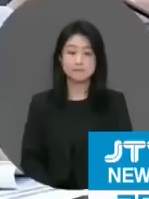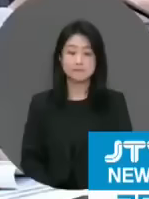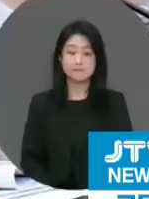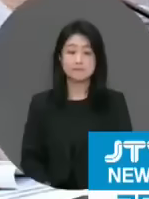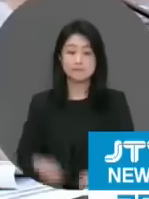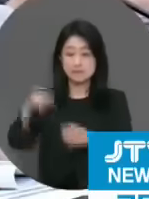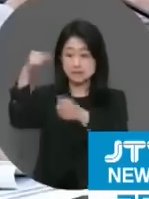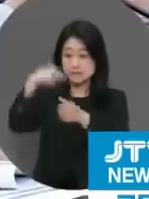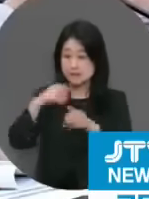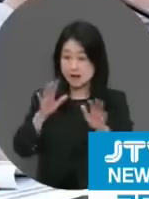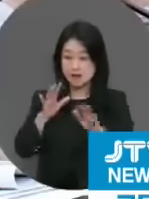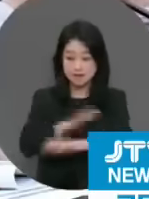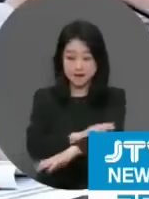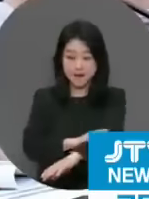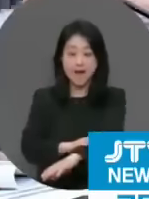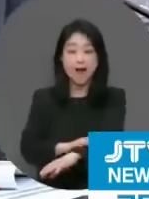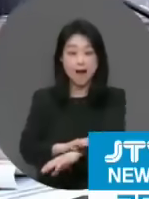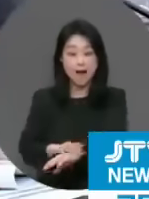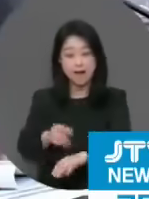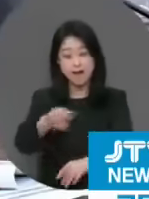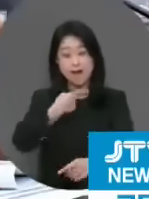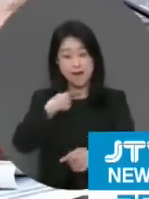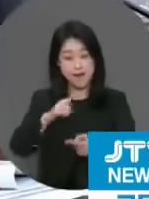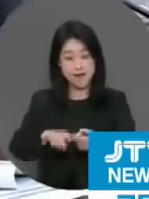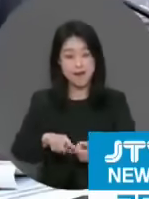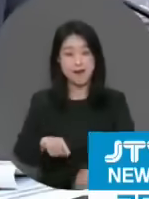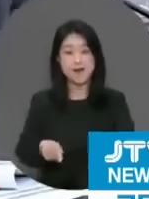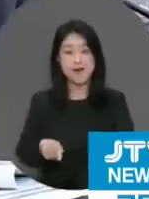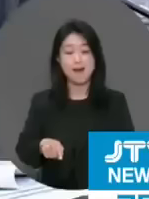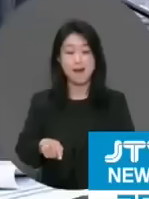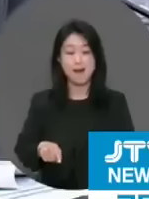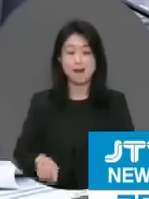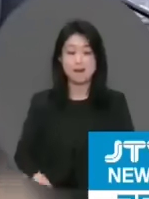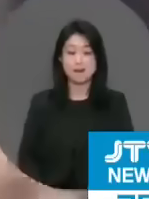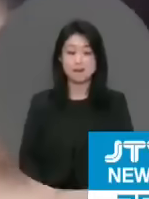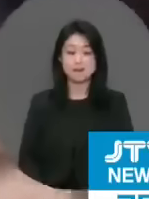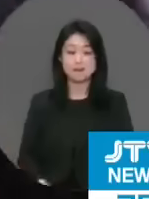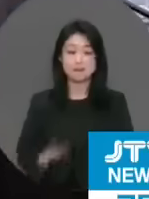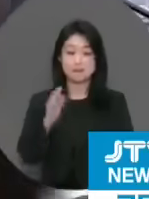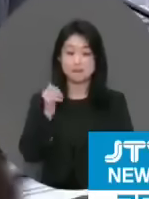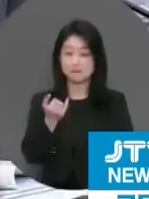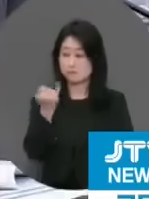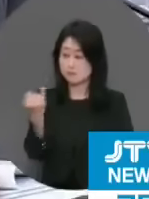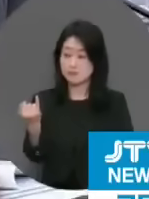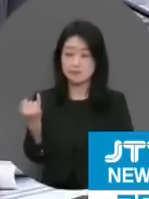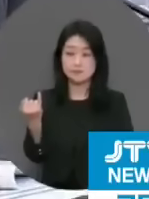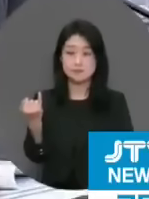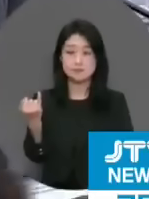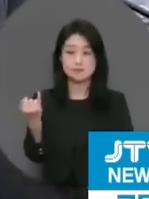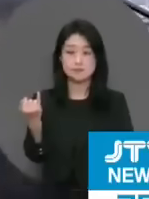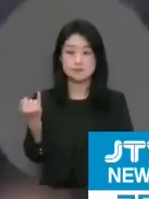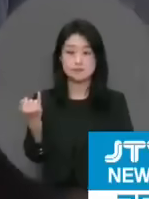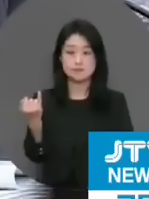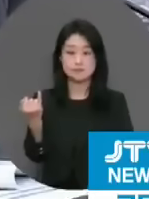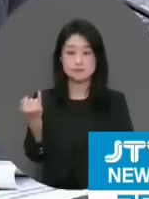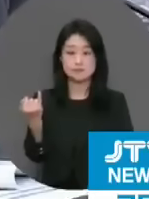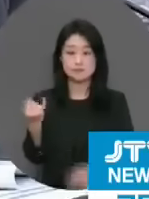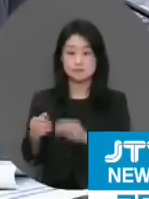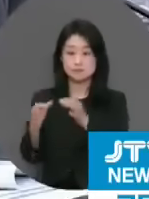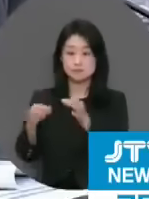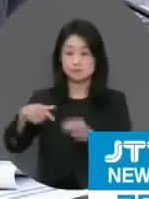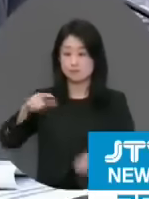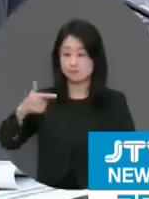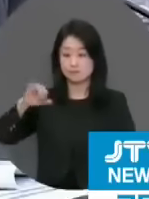시키지 않아도 잘해요. 정권 잡으면. 그게 그 김건희 자연인 신분의